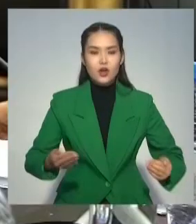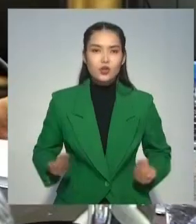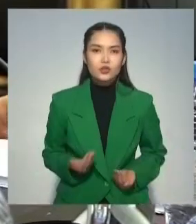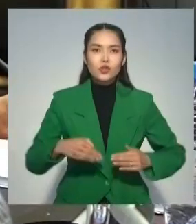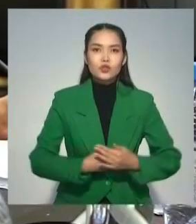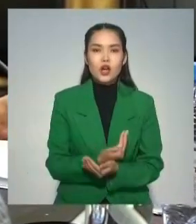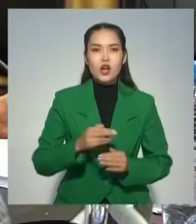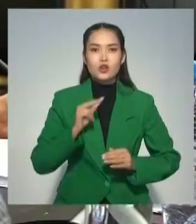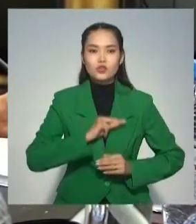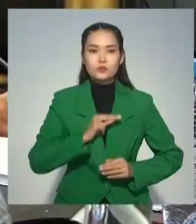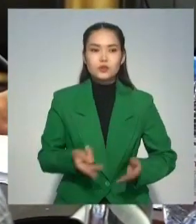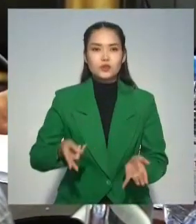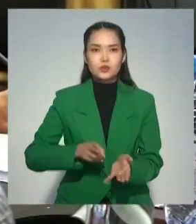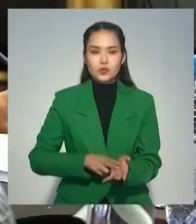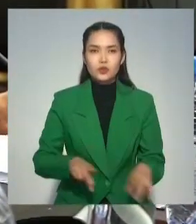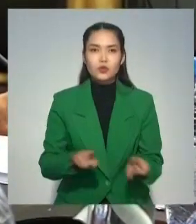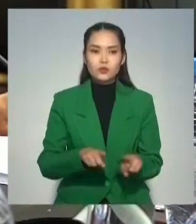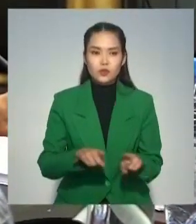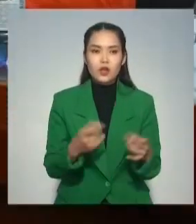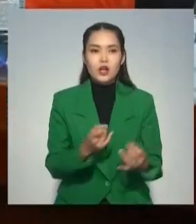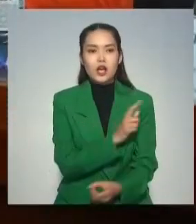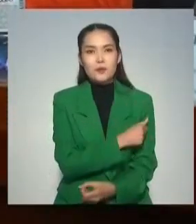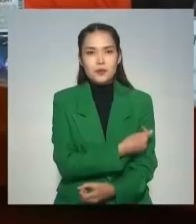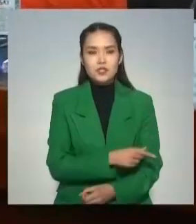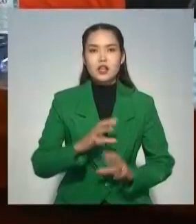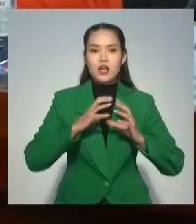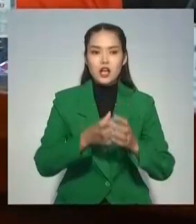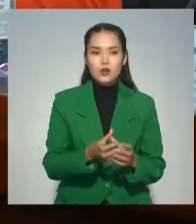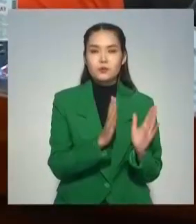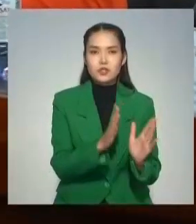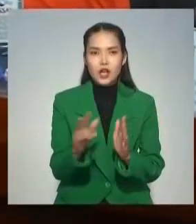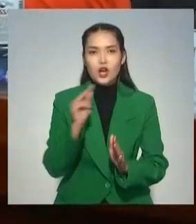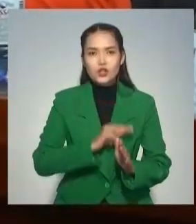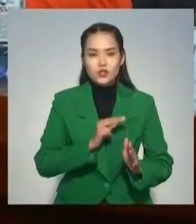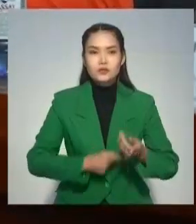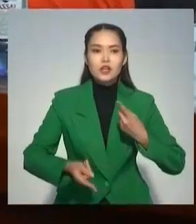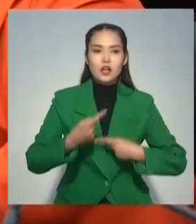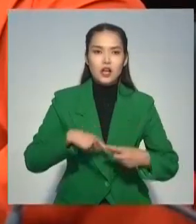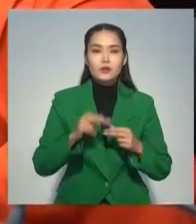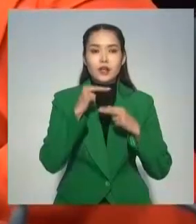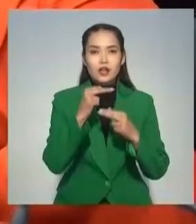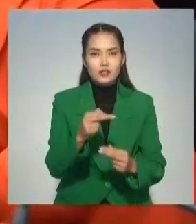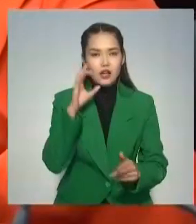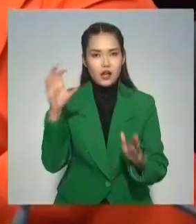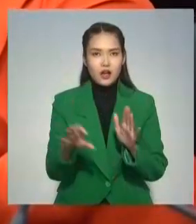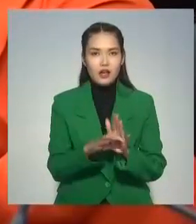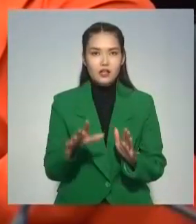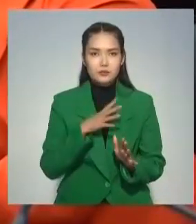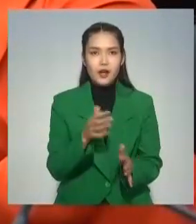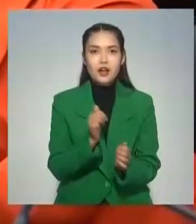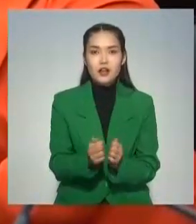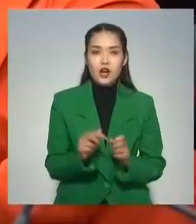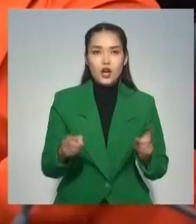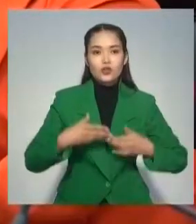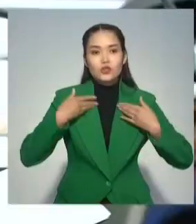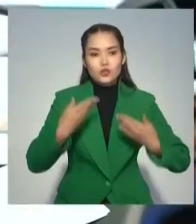жұмыс орындарын құру туралы айтылған. Сондай-ақ медициналық әлеуметтік сараптамалардың жұмысын қайта қарауда назардан тыс қалмады. Жиынға қатысушылар